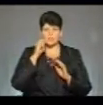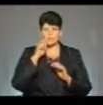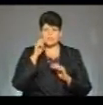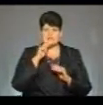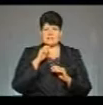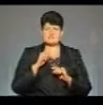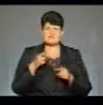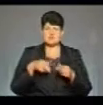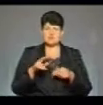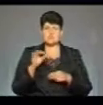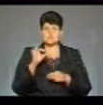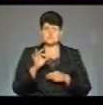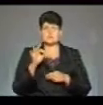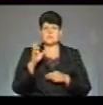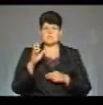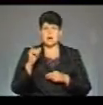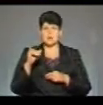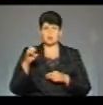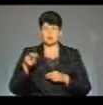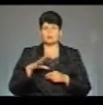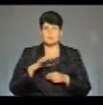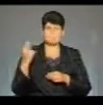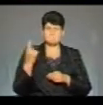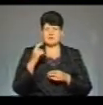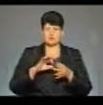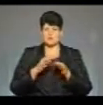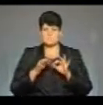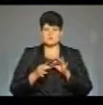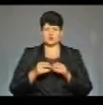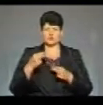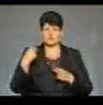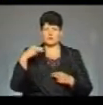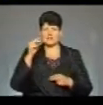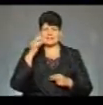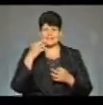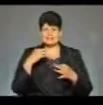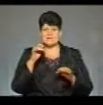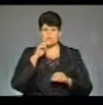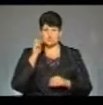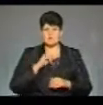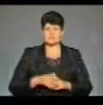фігуристка з Дніпра Оксана Баюл стала першою олімпійською чемпіонкою незалежної України.